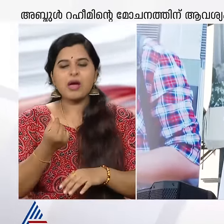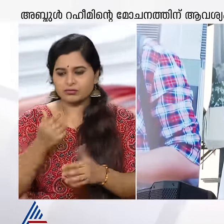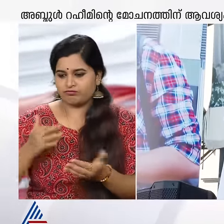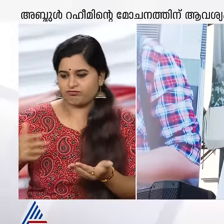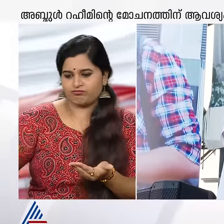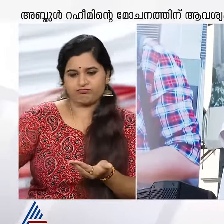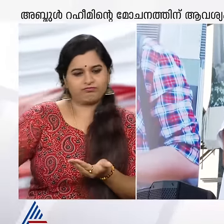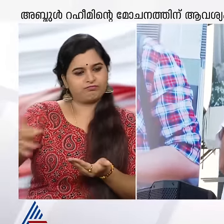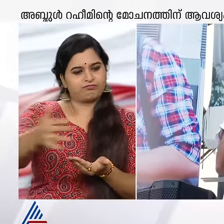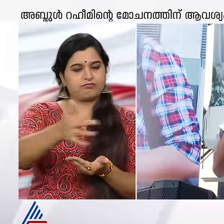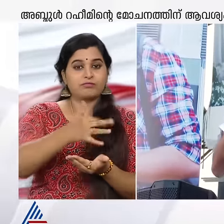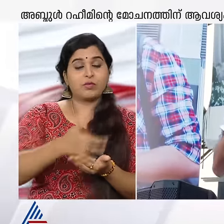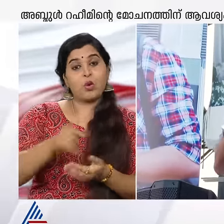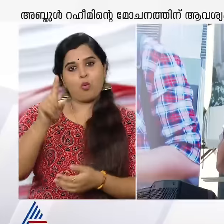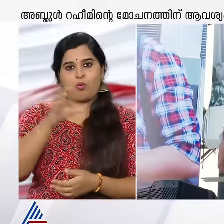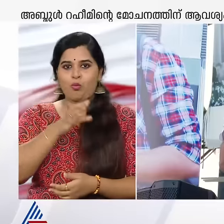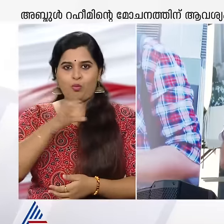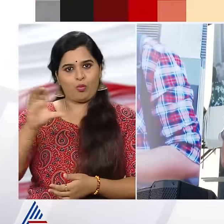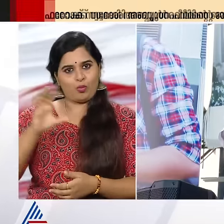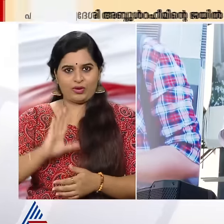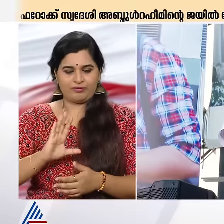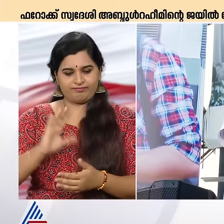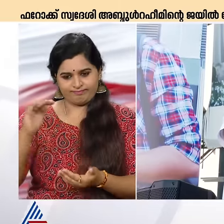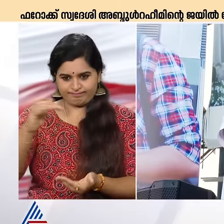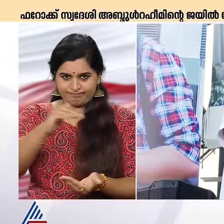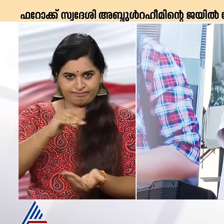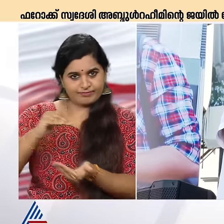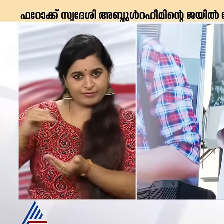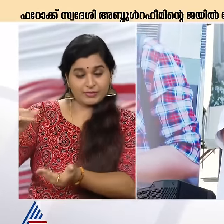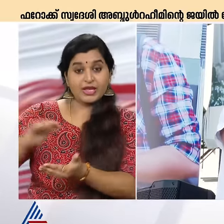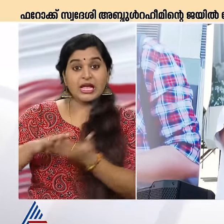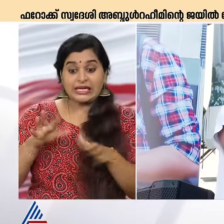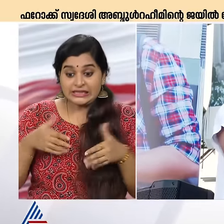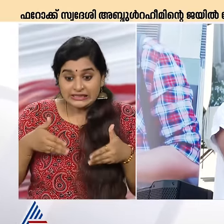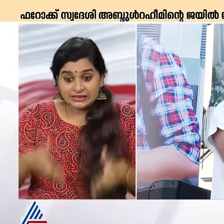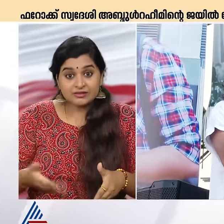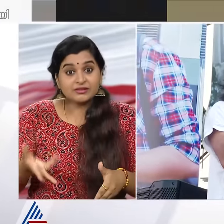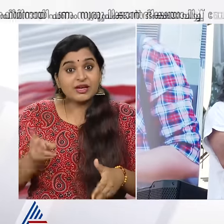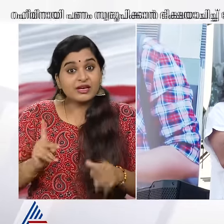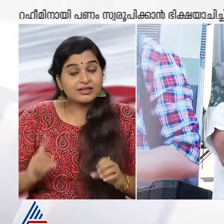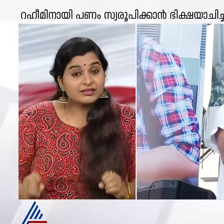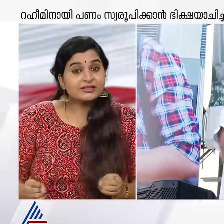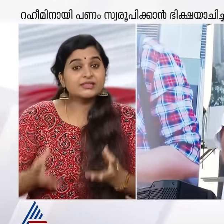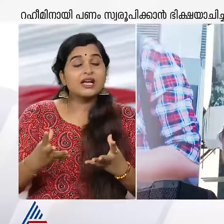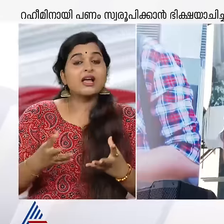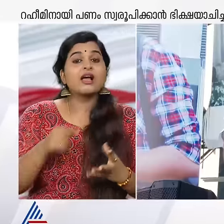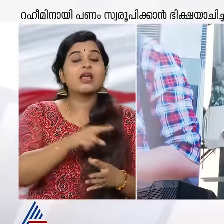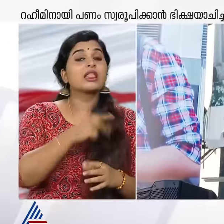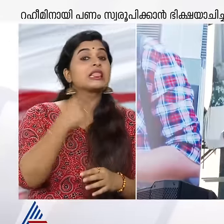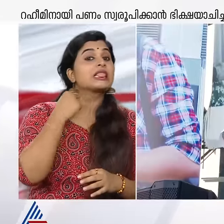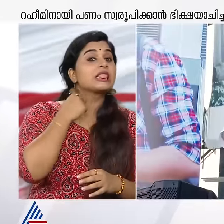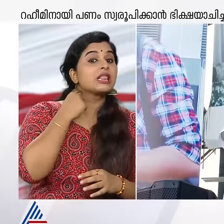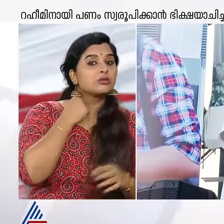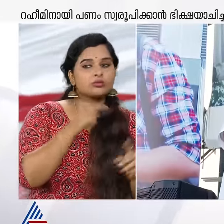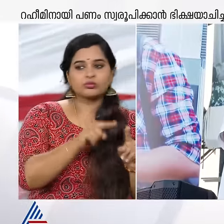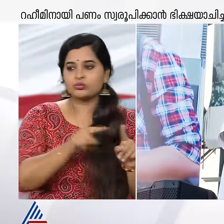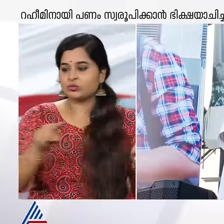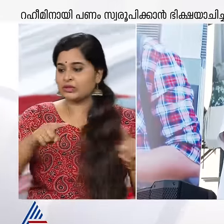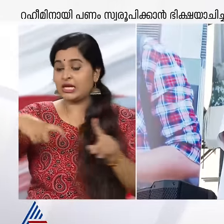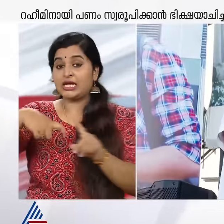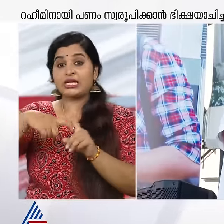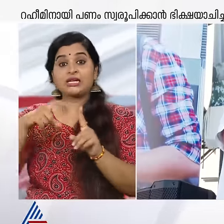പിരിച്ചെടുത്തിട്ടുണ്ട്. ഇന്നു മുതൽ എല്ലാ ജില്ലകളിലും തിരുവനന്തപുരം മുതൽ കാസർഗോഡ്